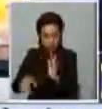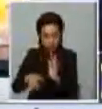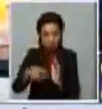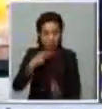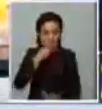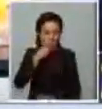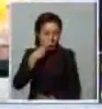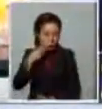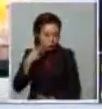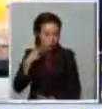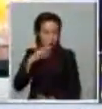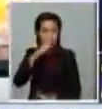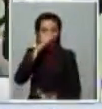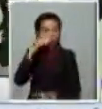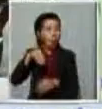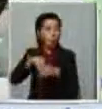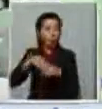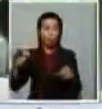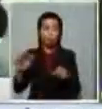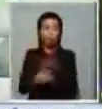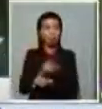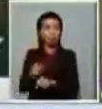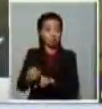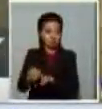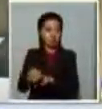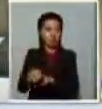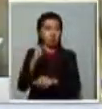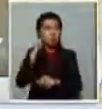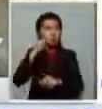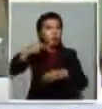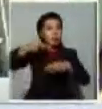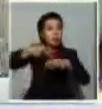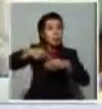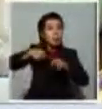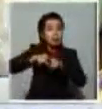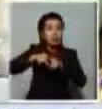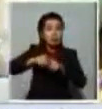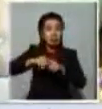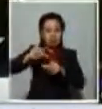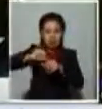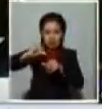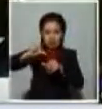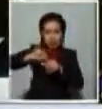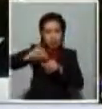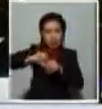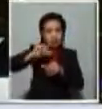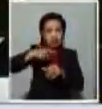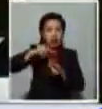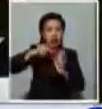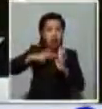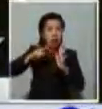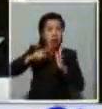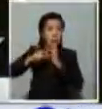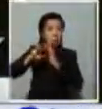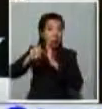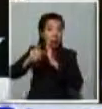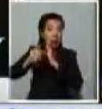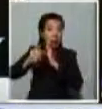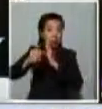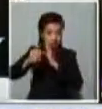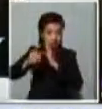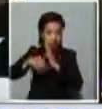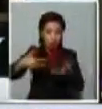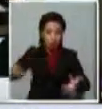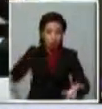ภชนาการของกล้วยจะอยู่ครบเราจะทอดในน้ำมันปาล์มนะครับใช้เวลาประมาณ50นาที ครับ หลังจากนั้นก็เอาน้ำมันที่ทอดออก